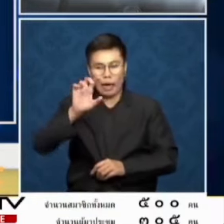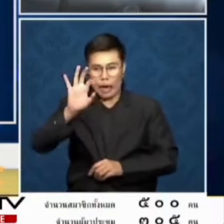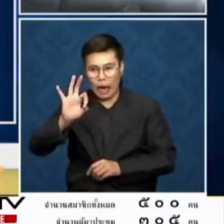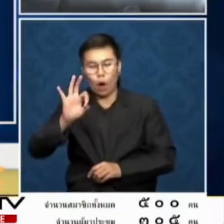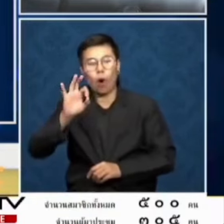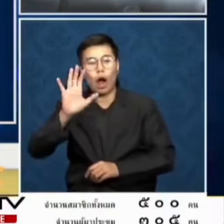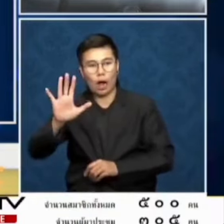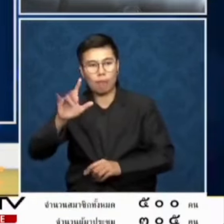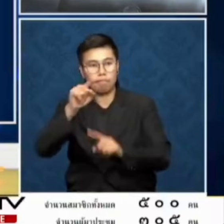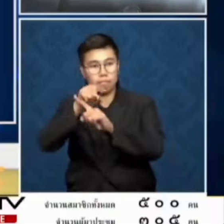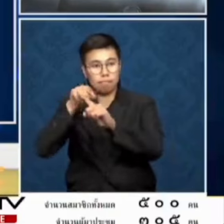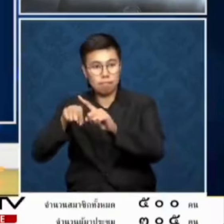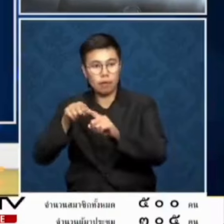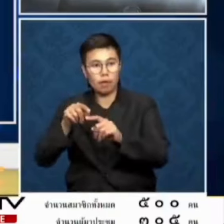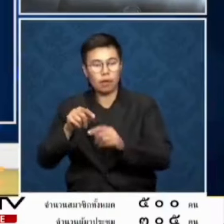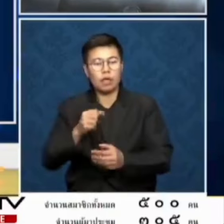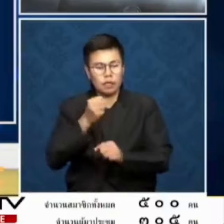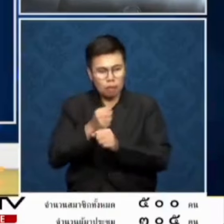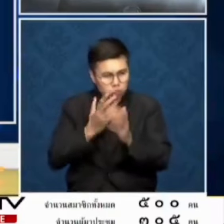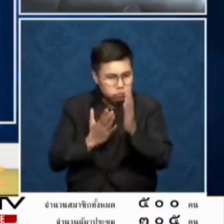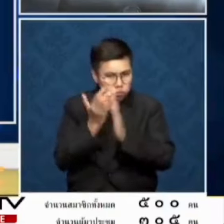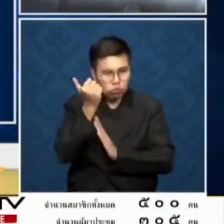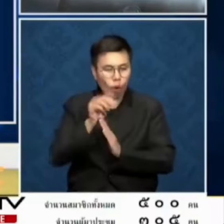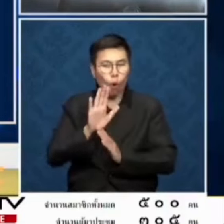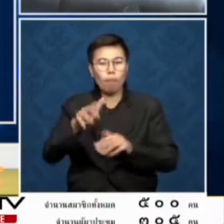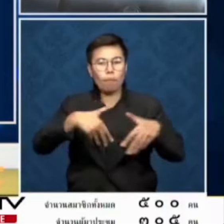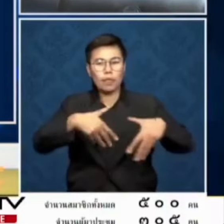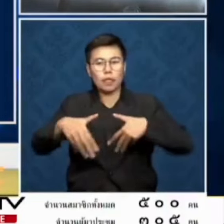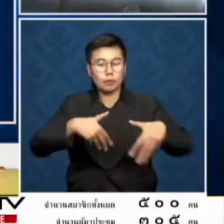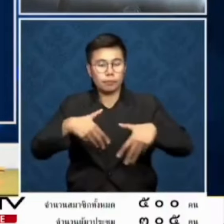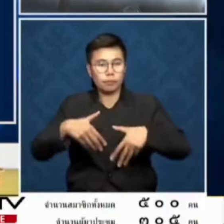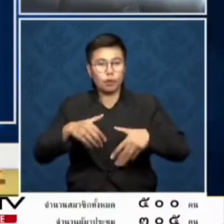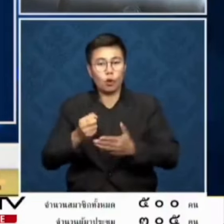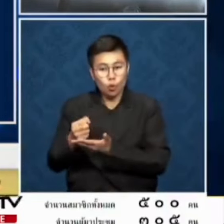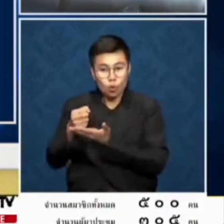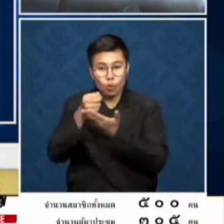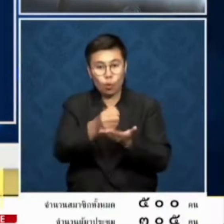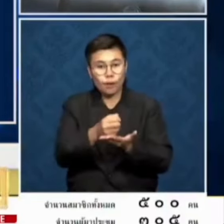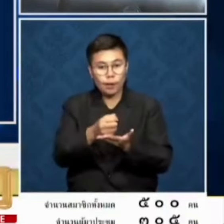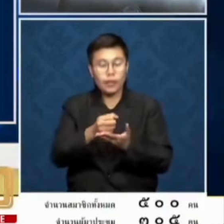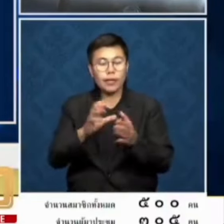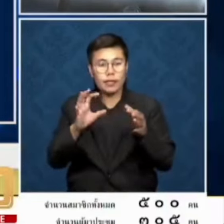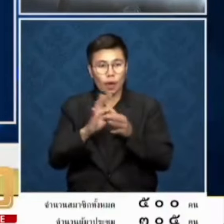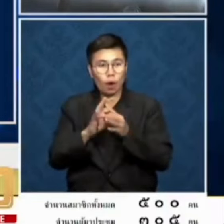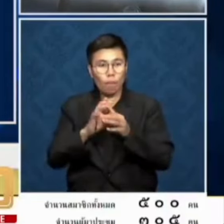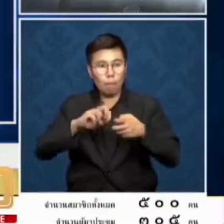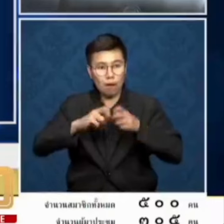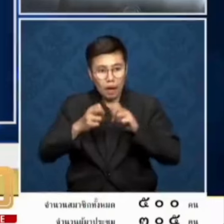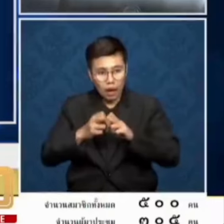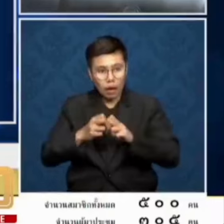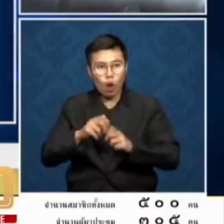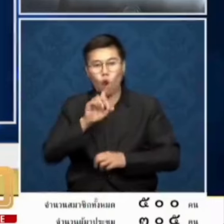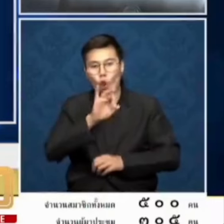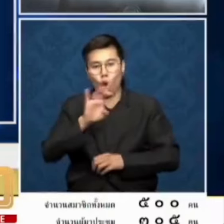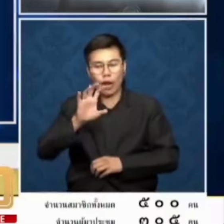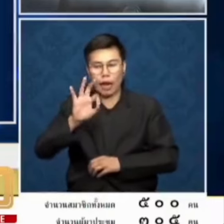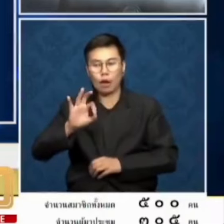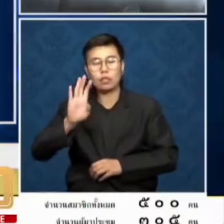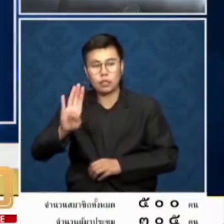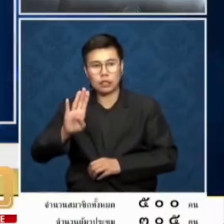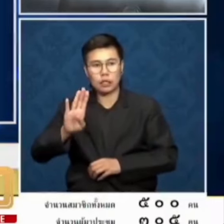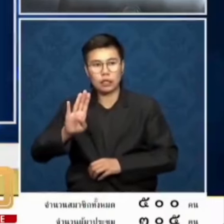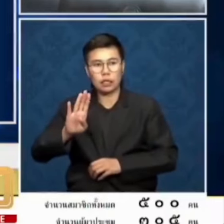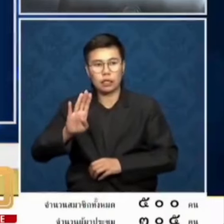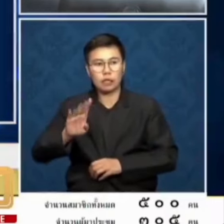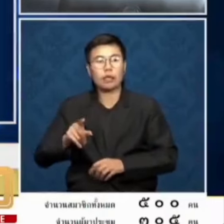ล้วก็มีอัตราร้อยละความสำเร็จนะคะของประชาชนที่ได้รับความช่วยเหลือด้านคดีเนี่ยร้อยละ94นะคะแล้วก็ร้อยละความ